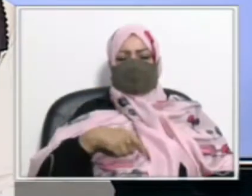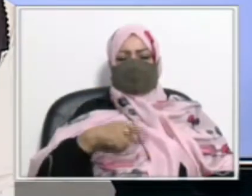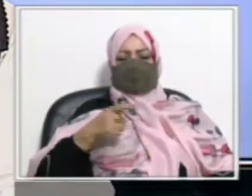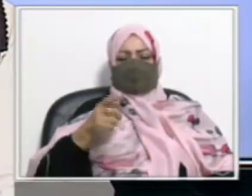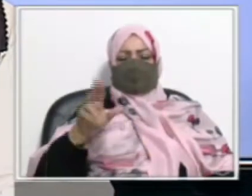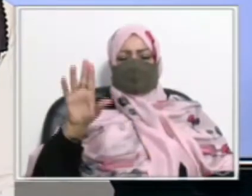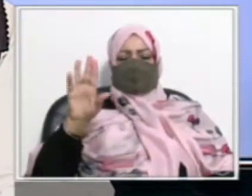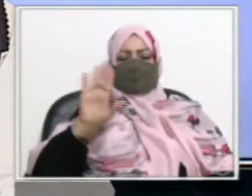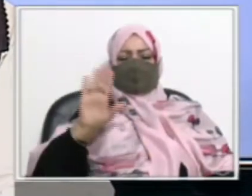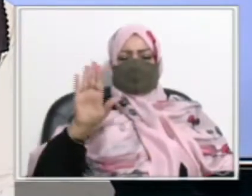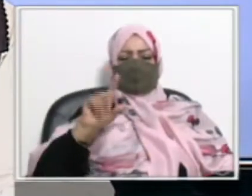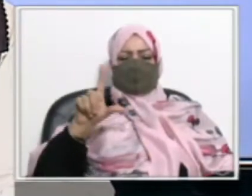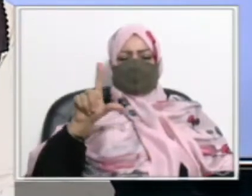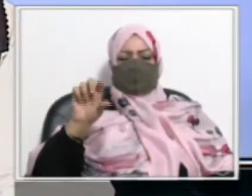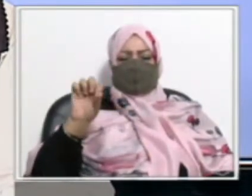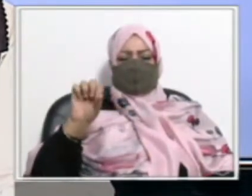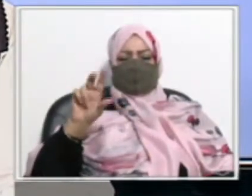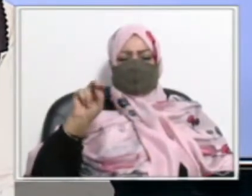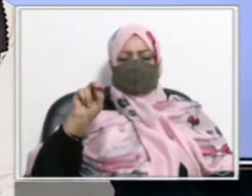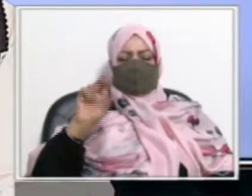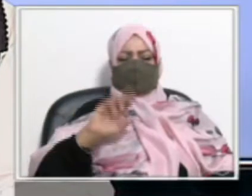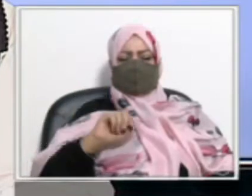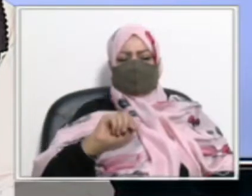تفضل أخ عطية